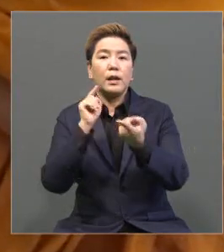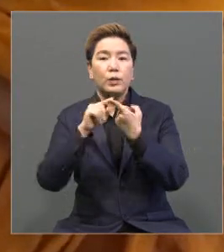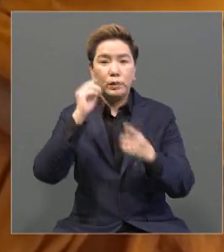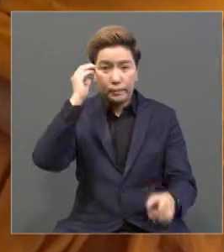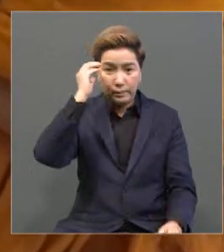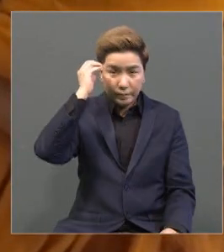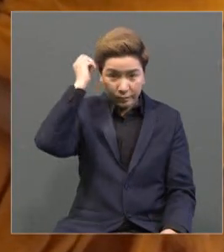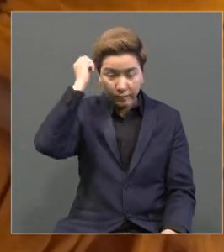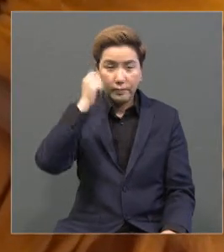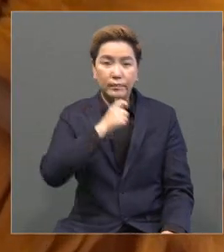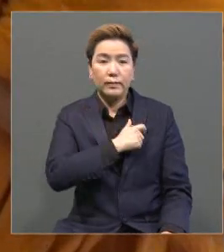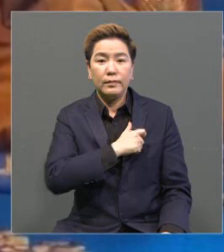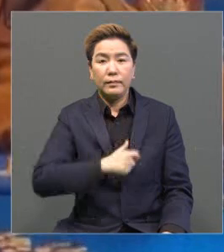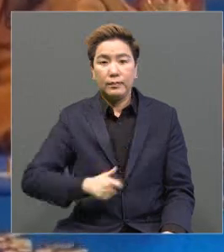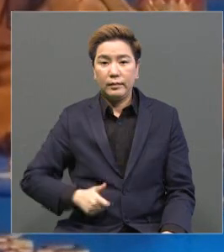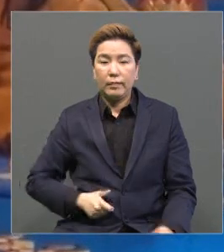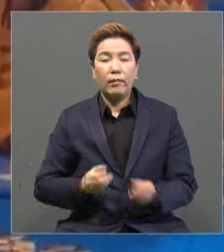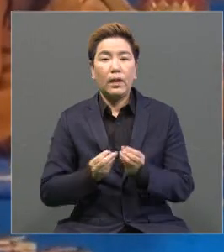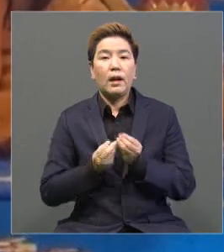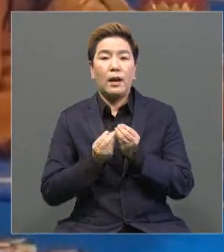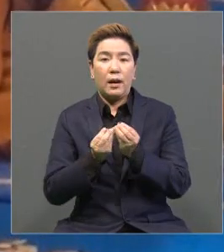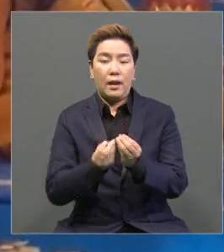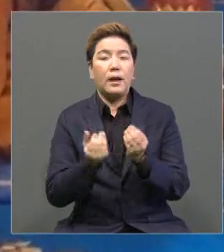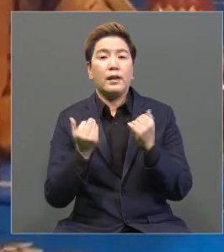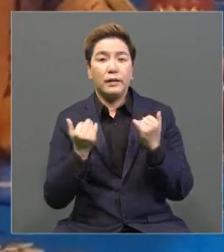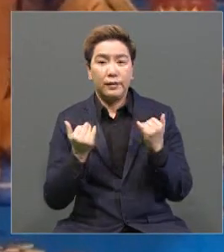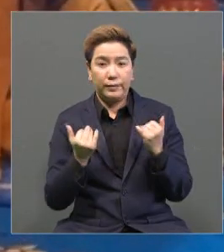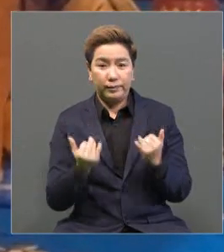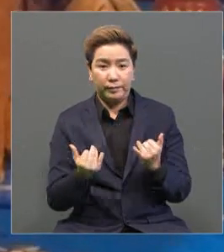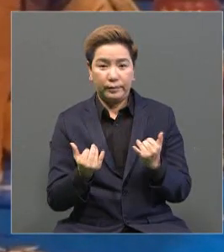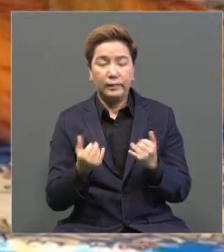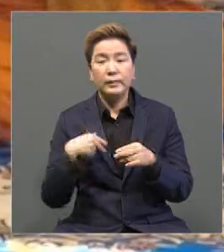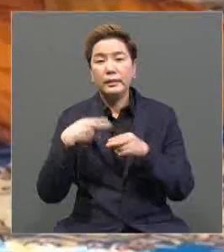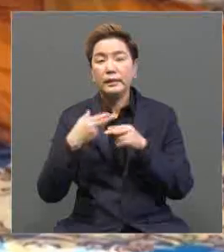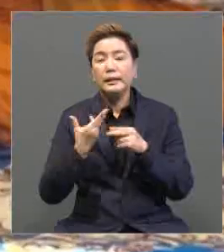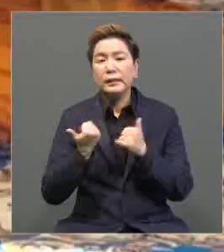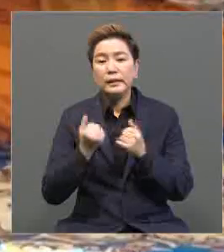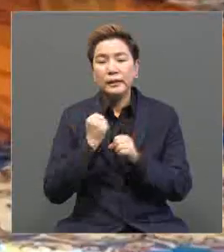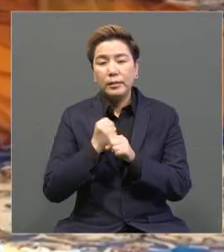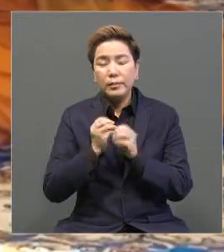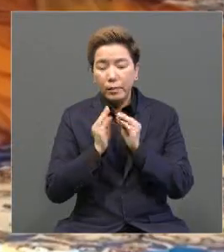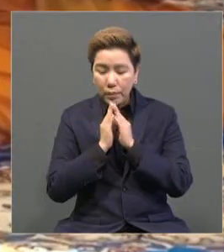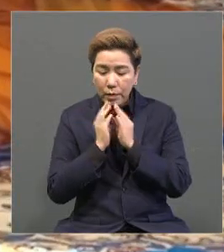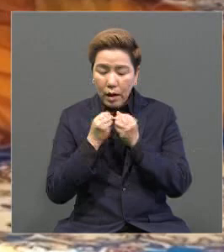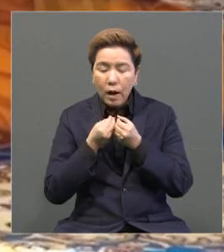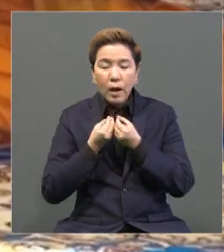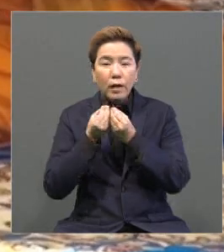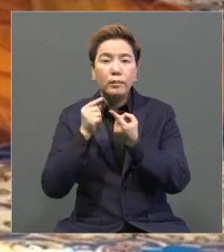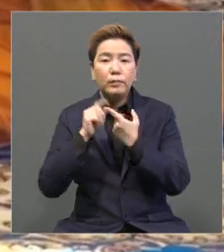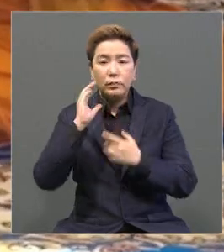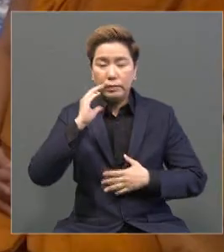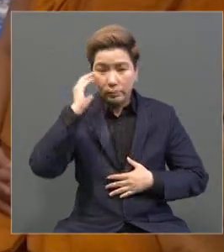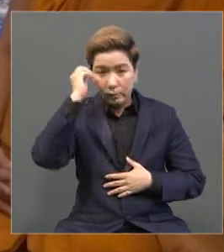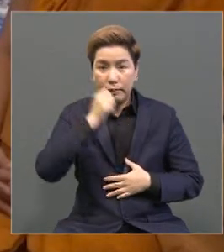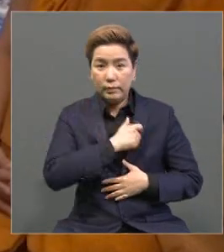แด่สมเด็จพระเจ้าลูกเธอเจ้าฟ้าพัชรกิติยาภานเรนที่ราเทพยวลีกรมหลวงราชสีห์พัด